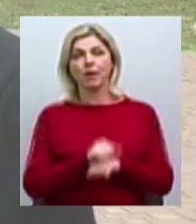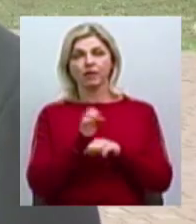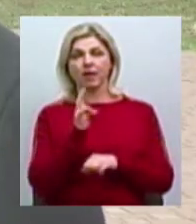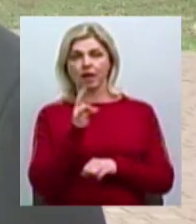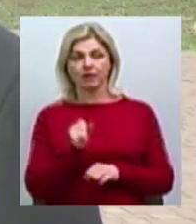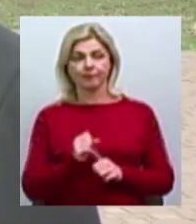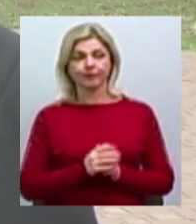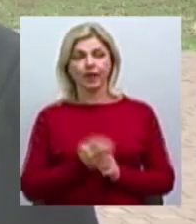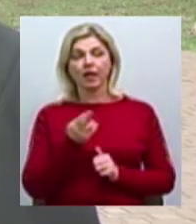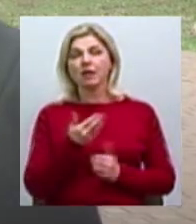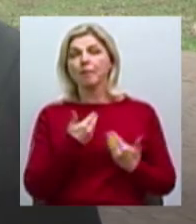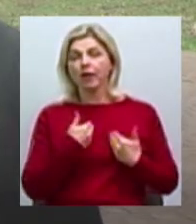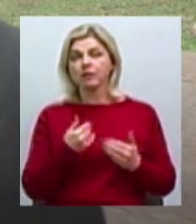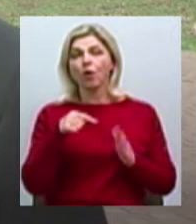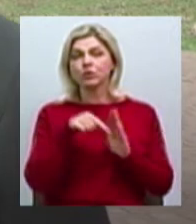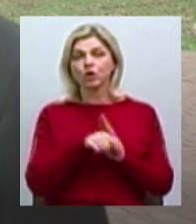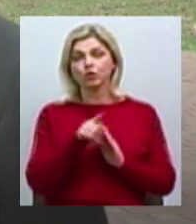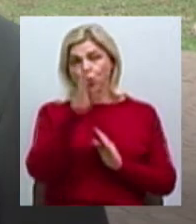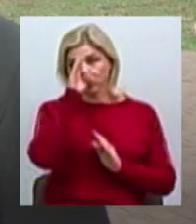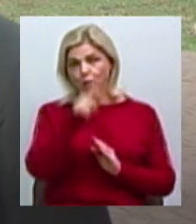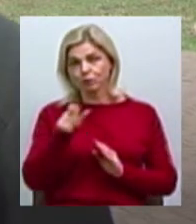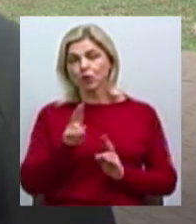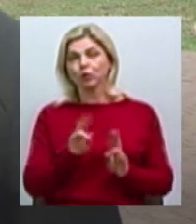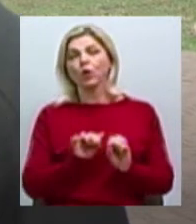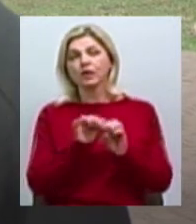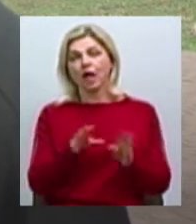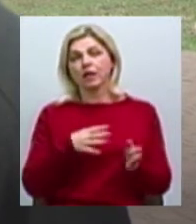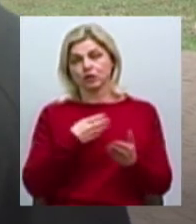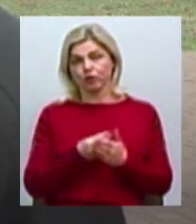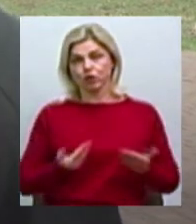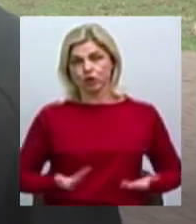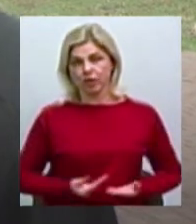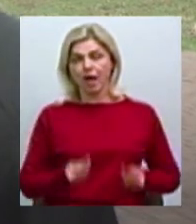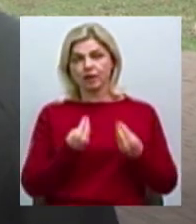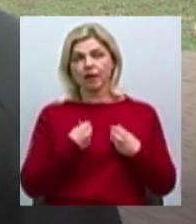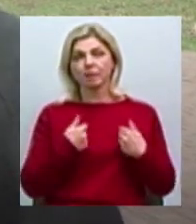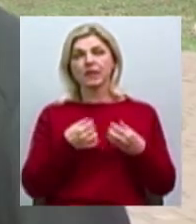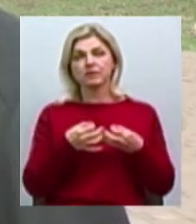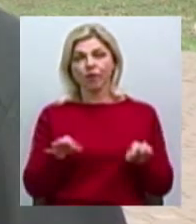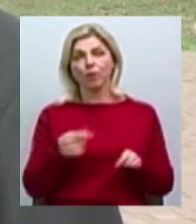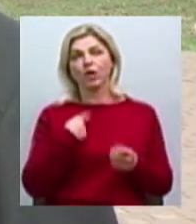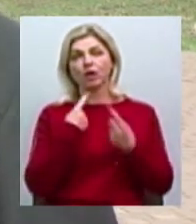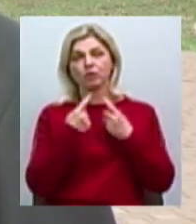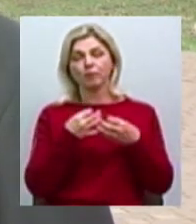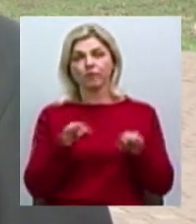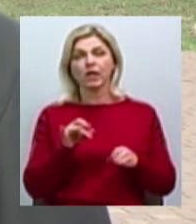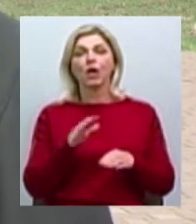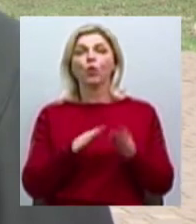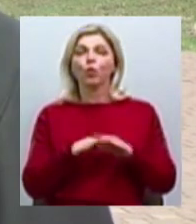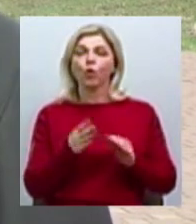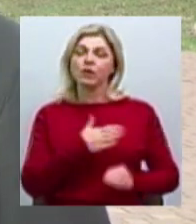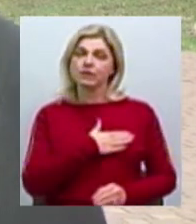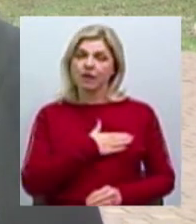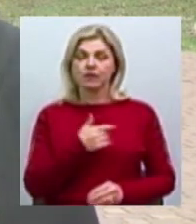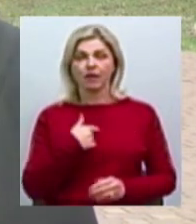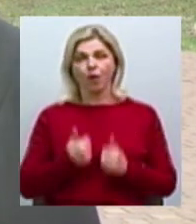Для мене означає хлопці, які поклали життя і дали мені свободу, що я вільно зараз розмовляю. І покладаючи руку на серце, я з